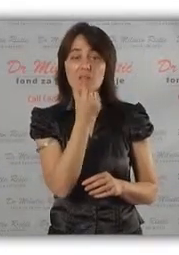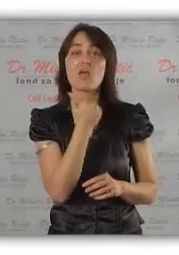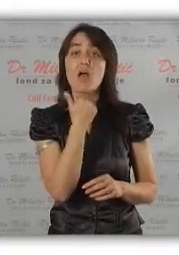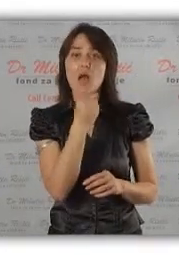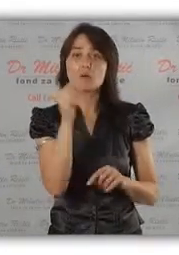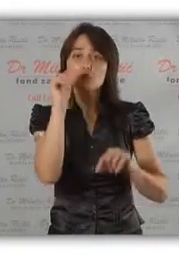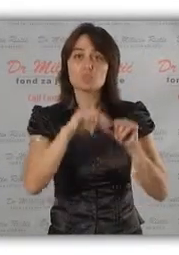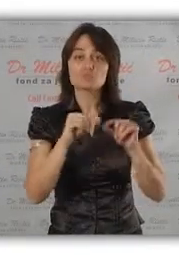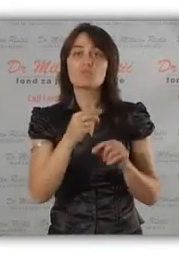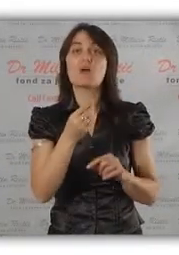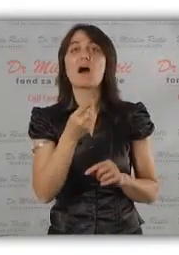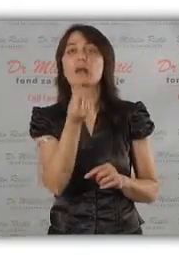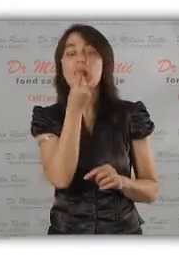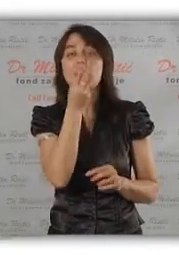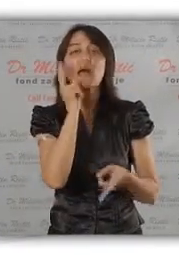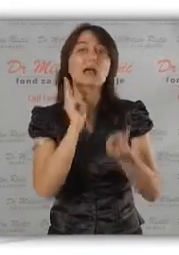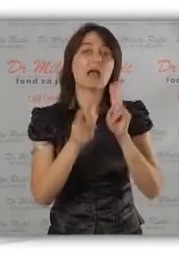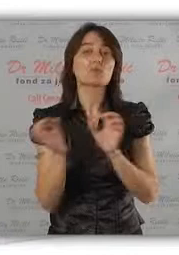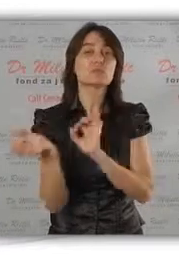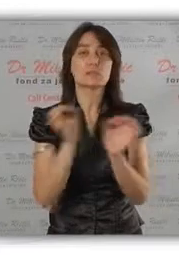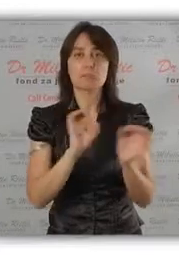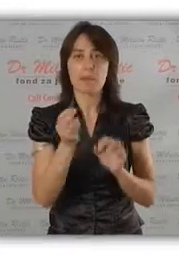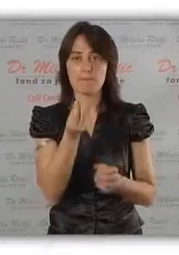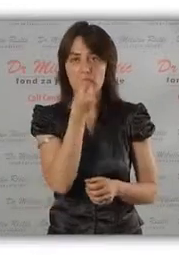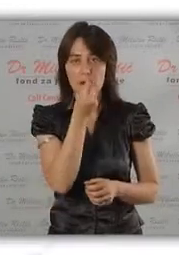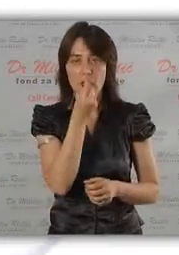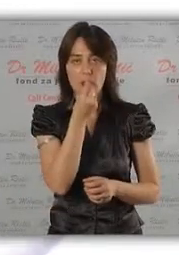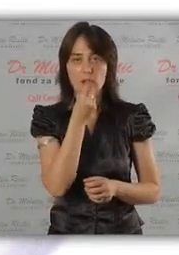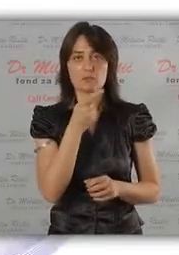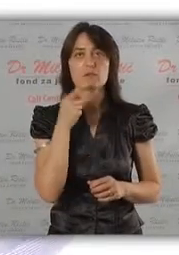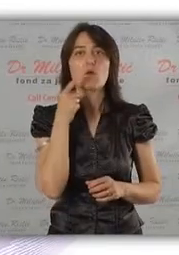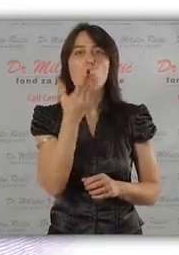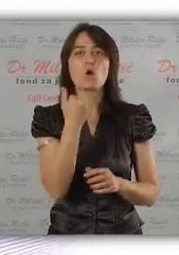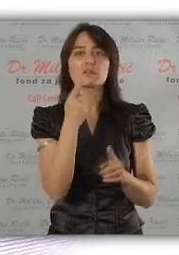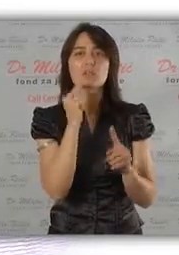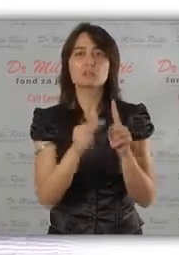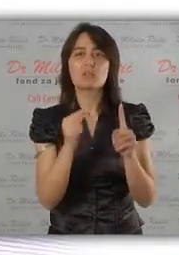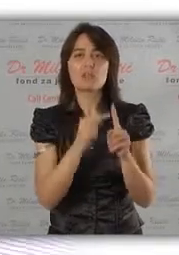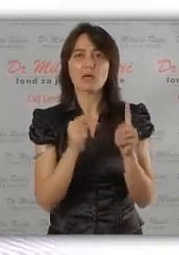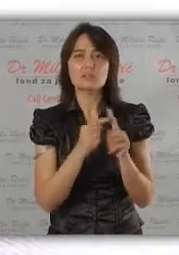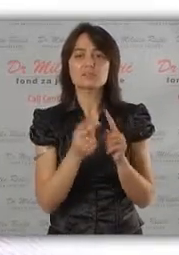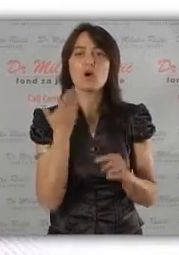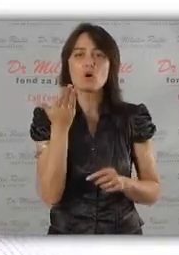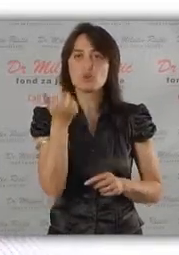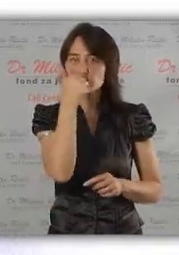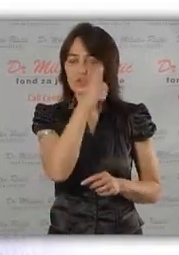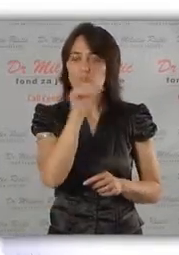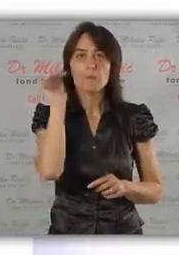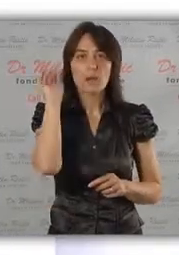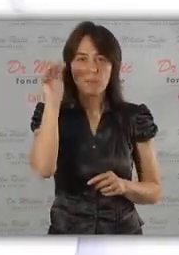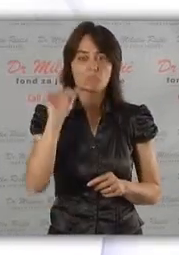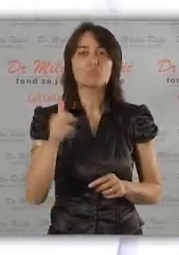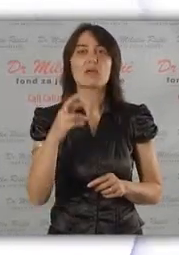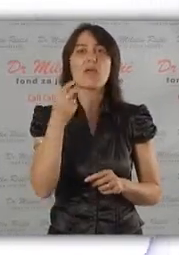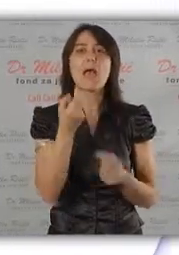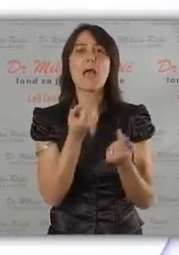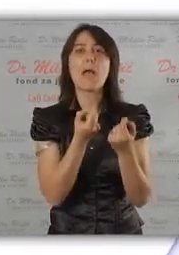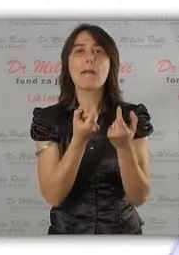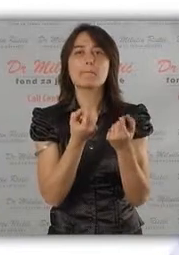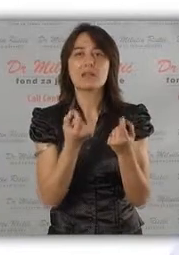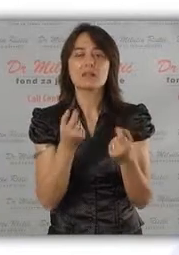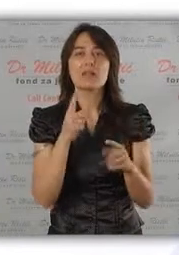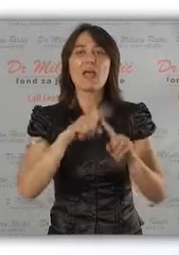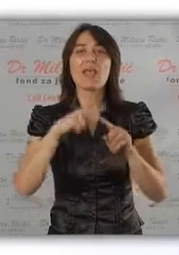da izbor hrane, kako se čuva hrana i kako se priprema hrana. Od žitarica ono što